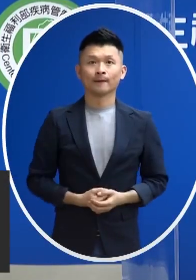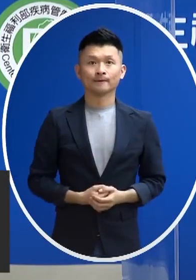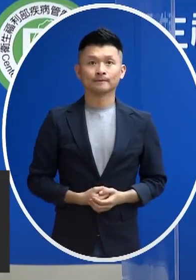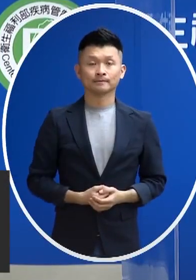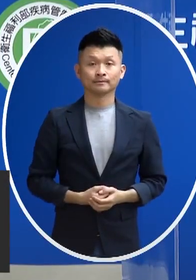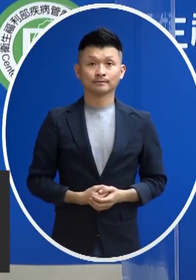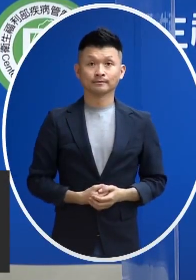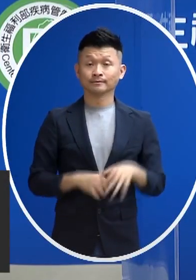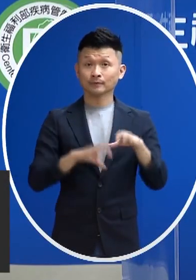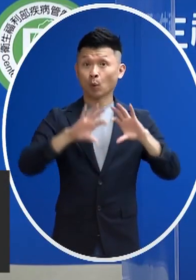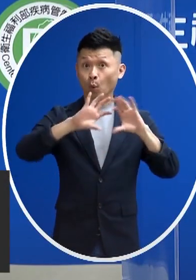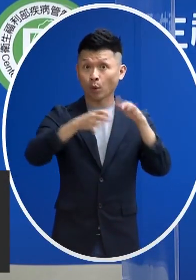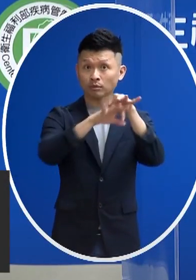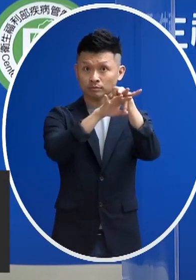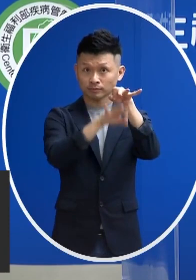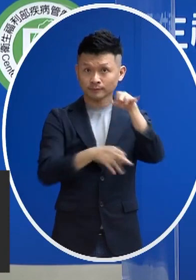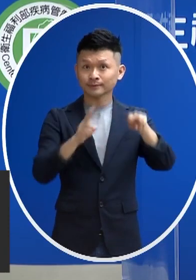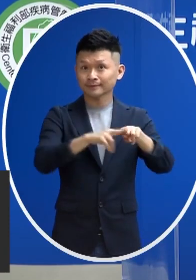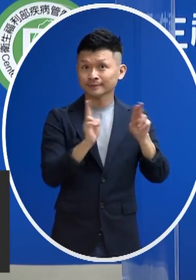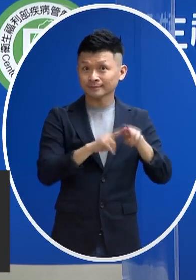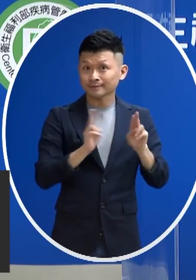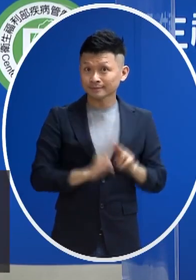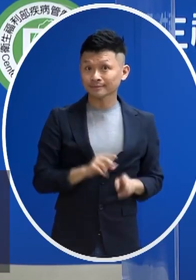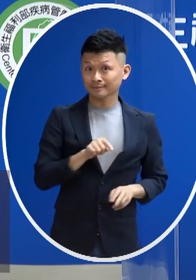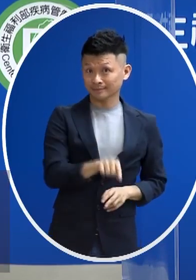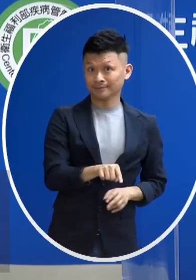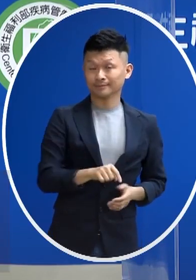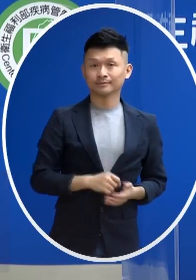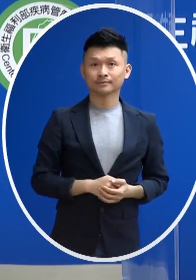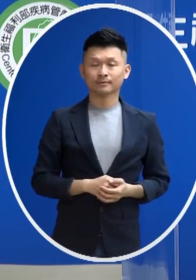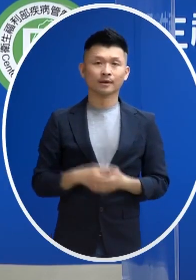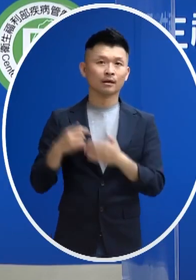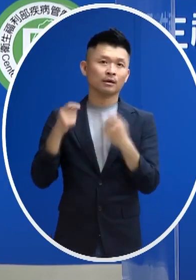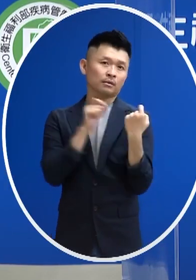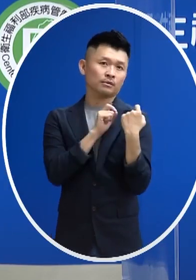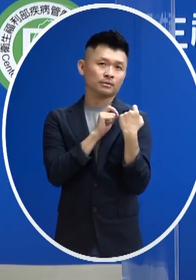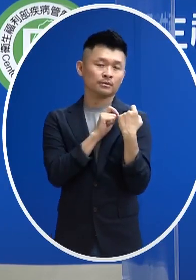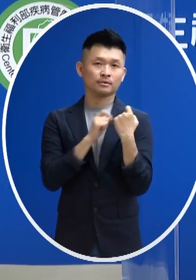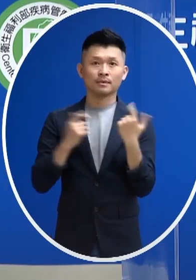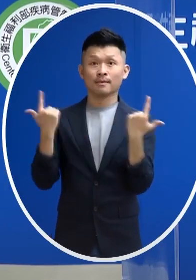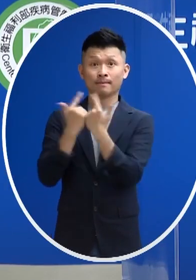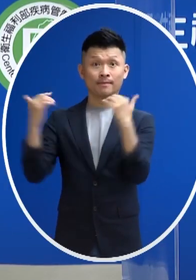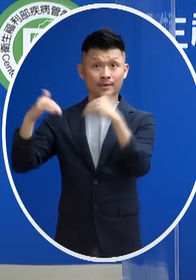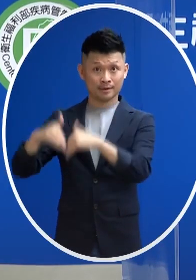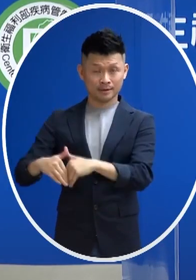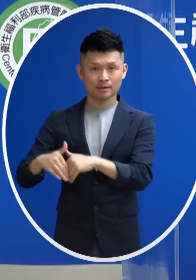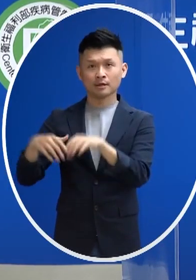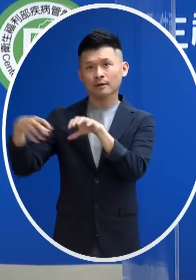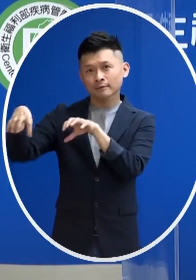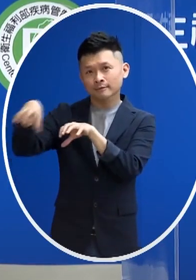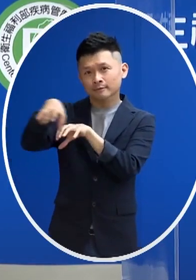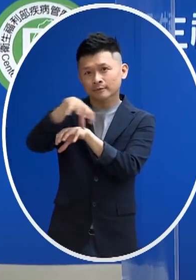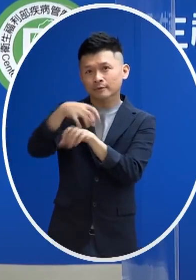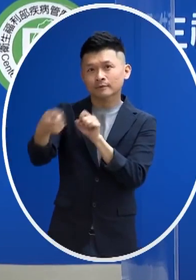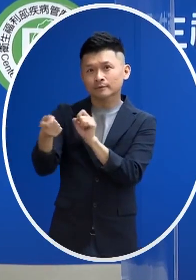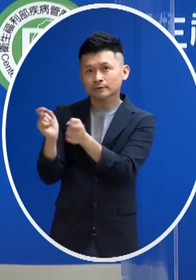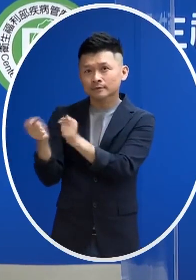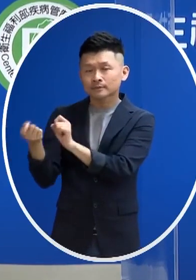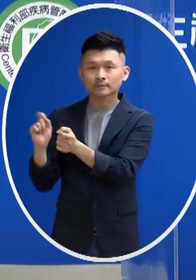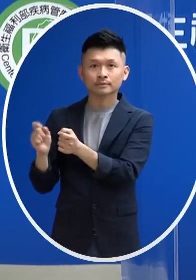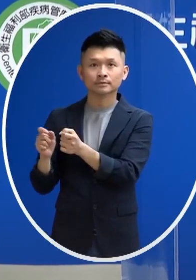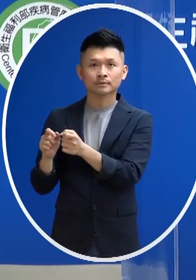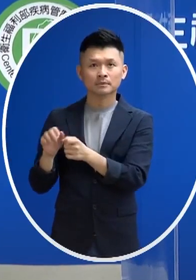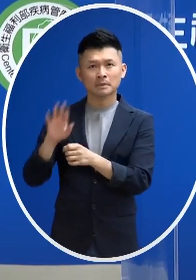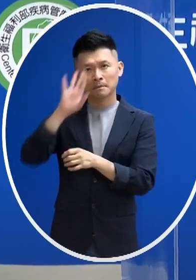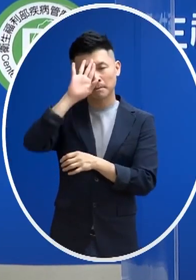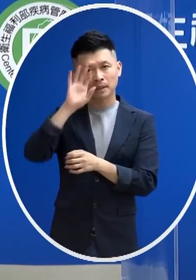的开放里面，当然我想最近在整个北京或是在北京周遭都发生了一些相关的一